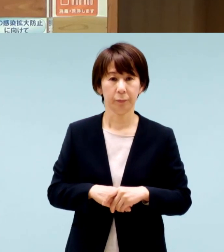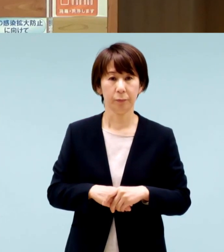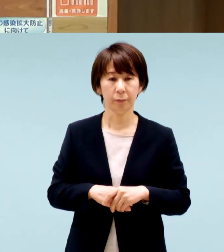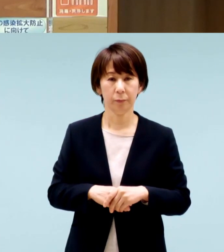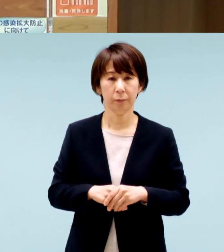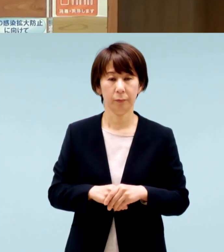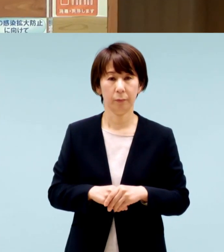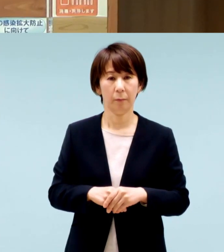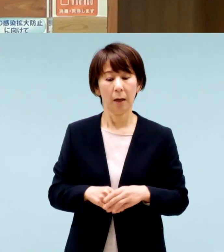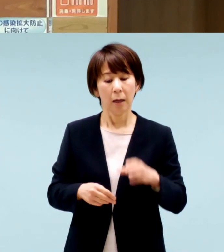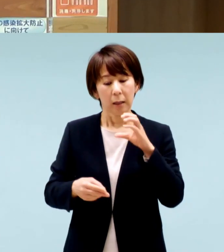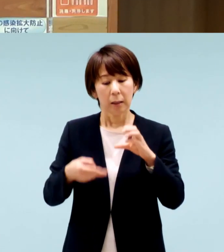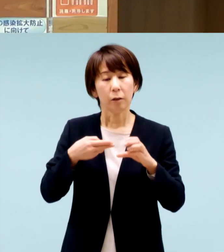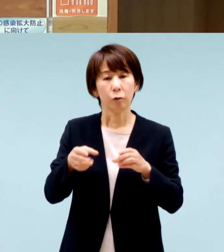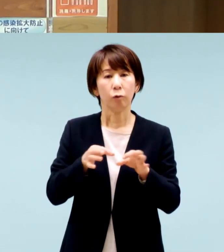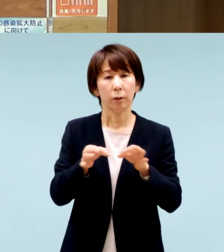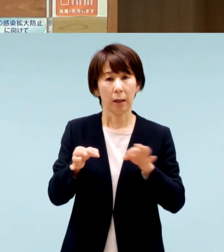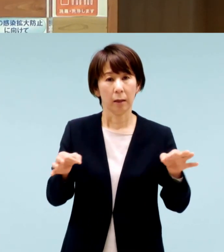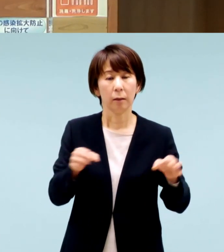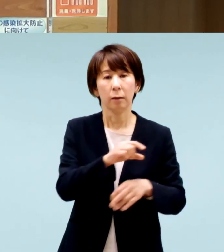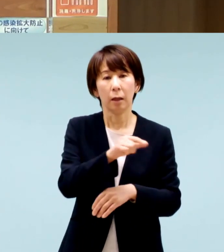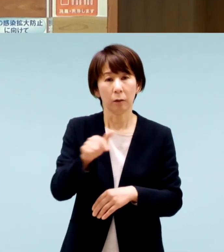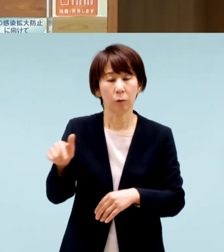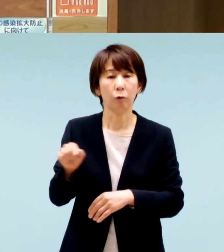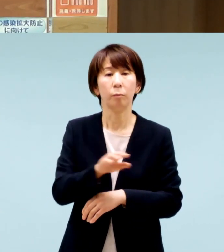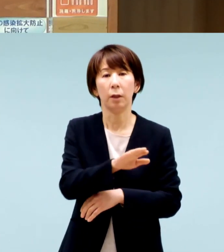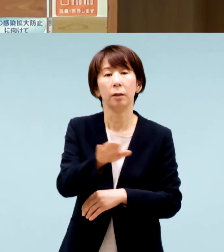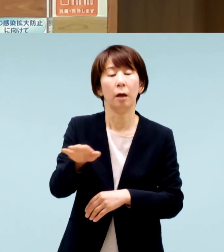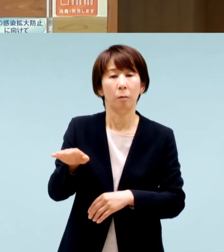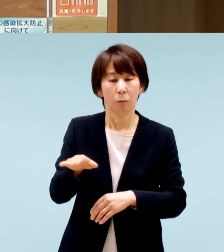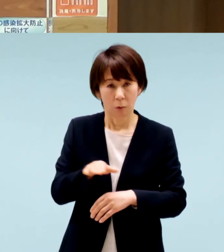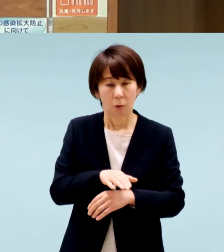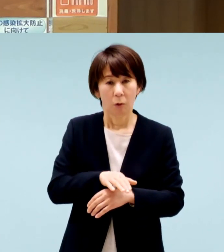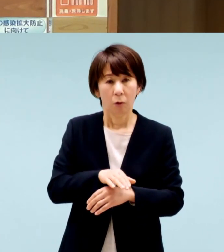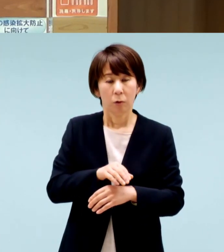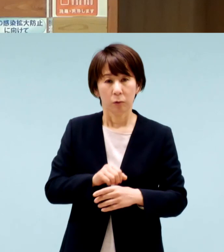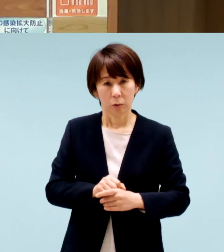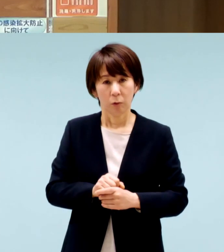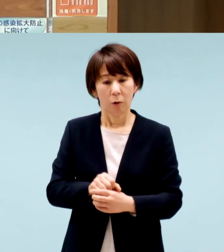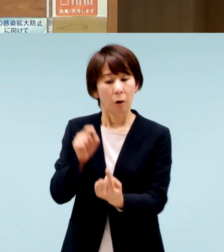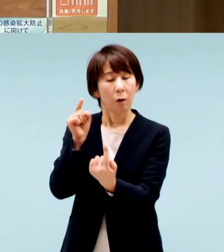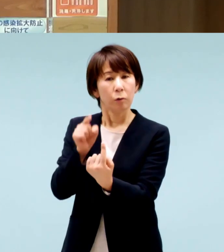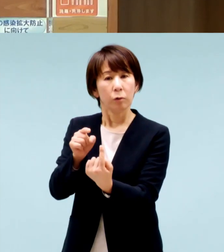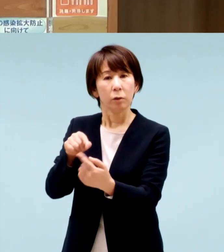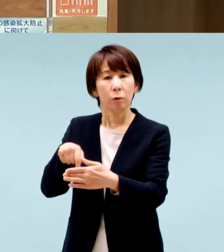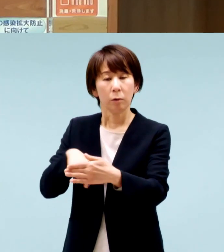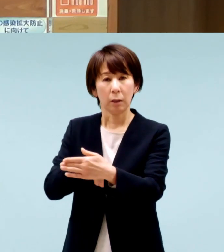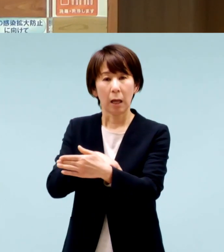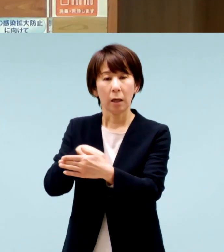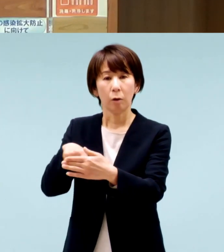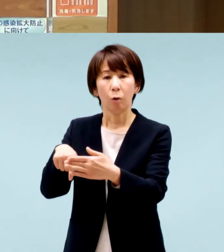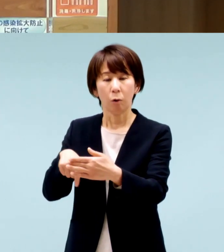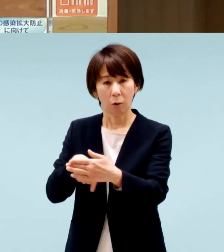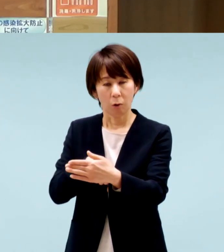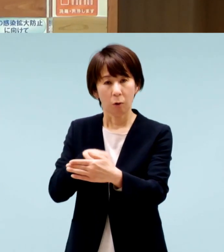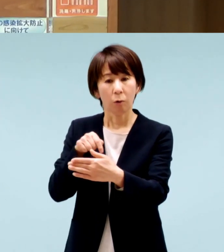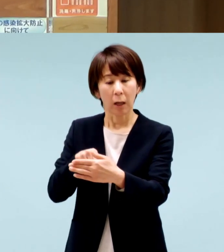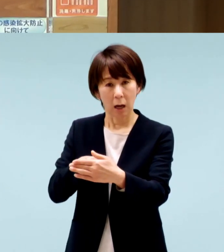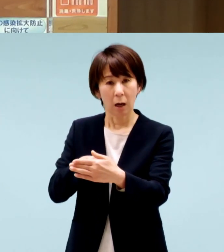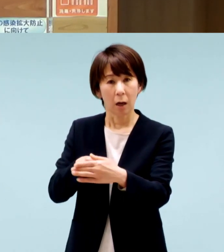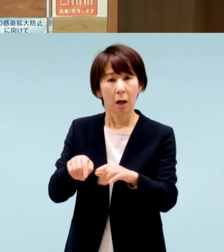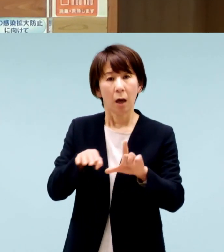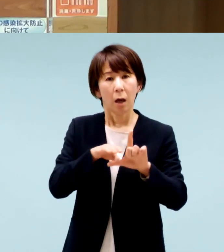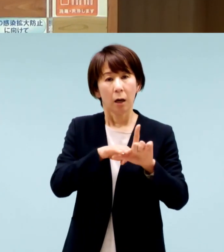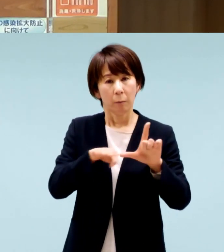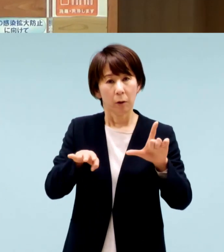もそうですし、今後、この措置の内容もですね、さらにこのレベル4になります